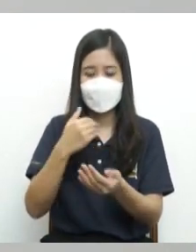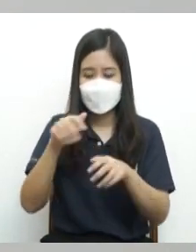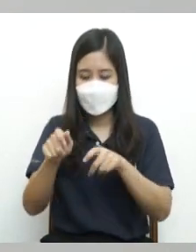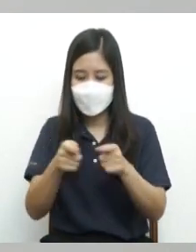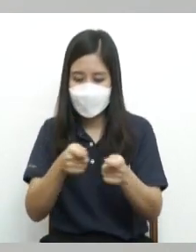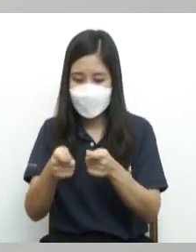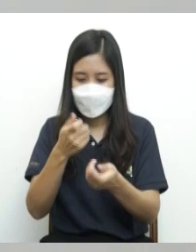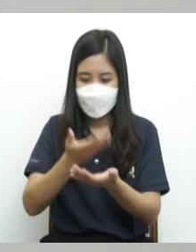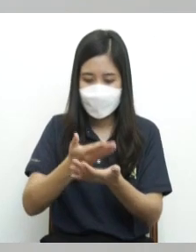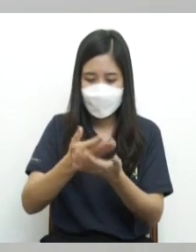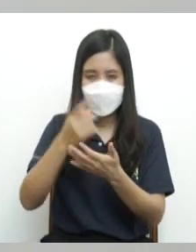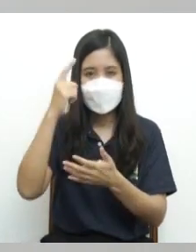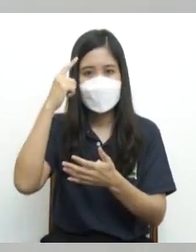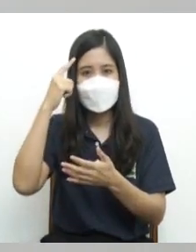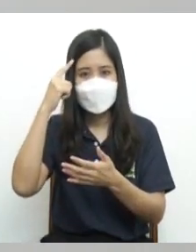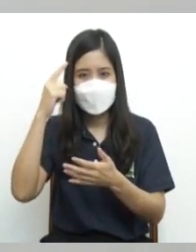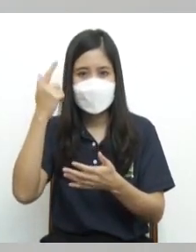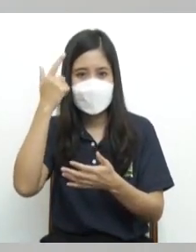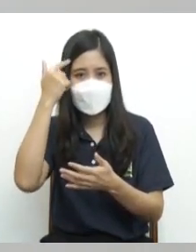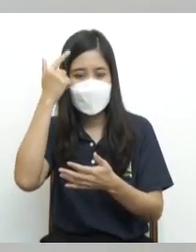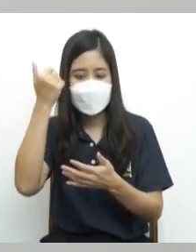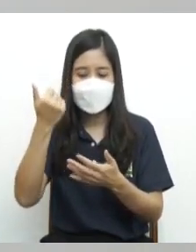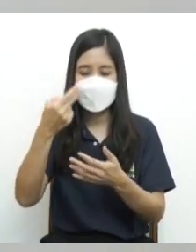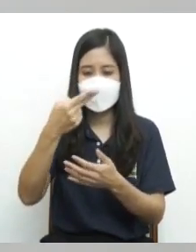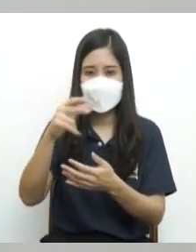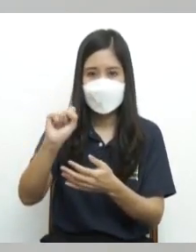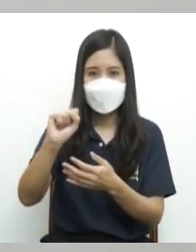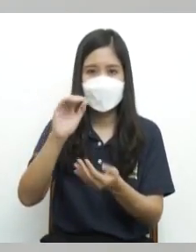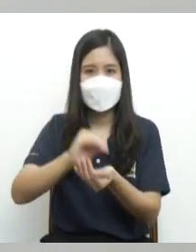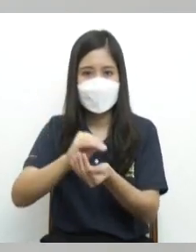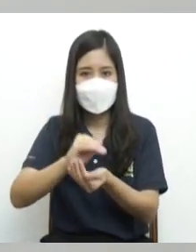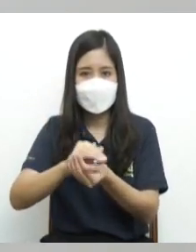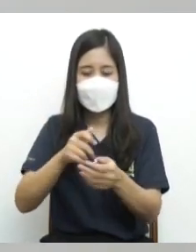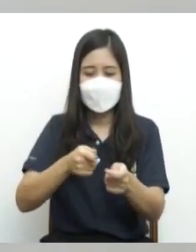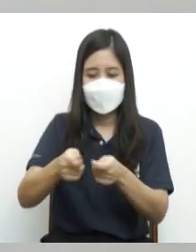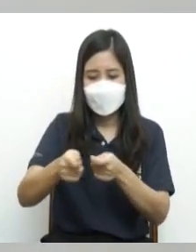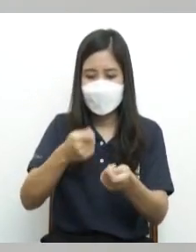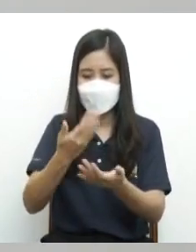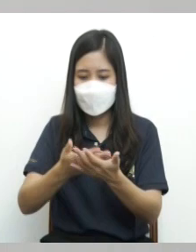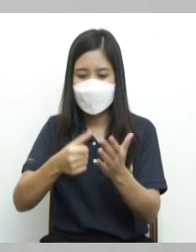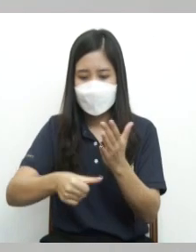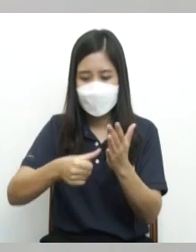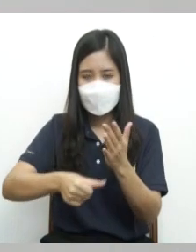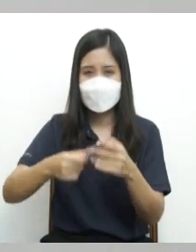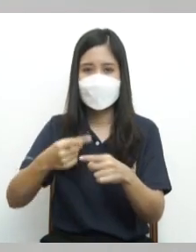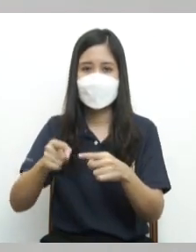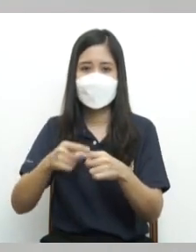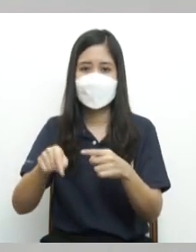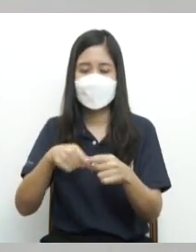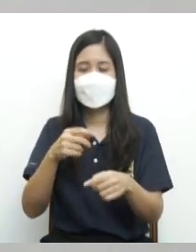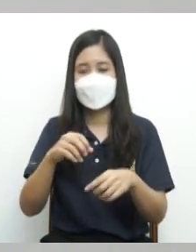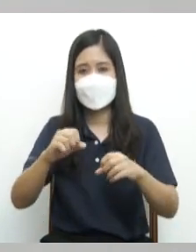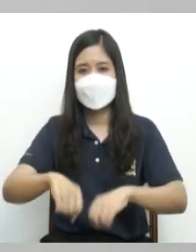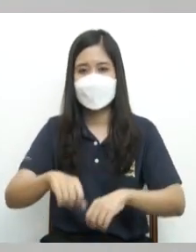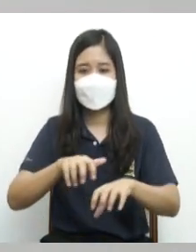อันนี้ก็จะเป็นหลักสูตรให้ความรู้เรื่องการบริหารเงินออมการบริหารหนี้สินการบริหารเงินการลงทุนอะไรต่อมีอะไรที่จะเสริมสร้าง